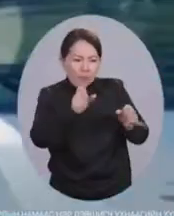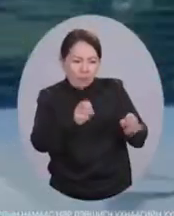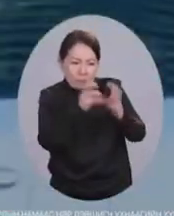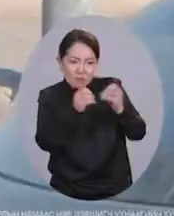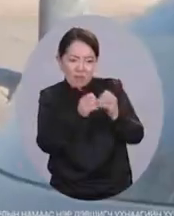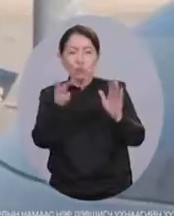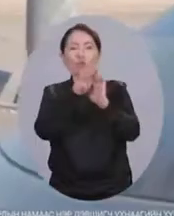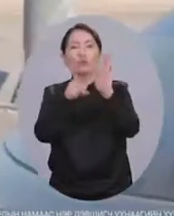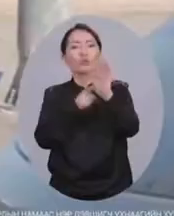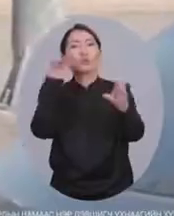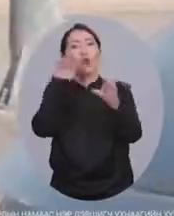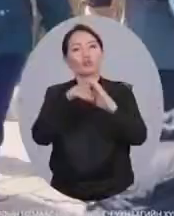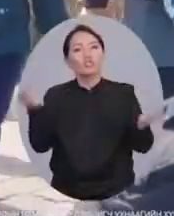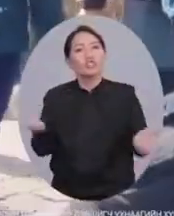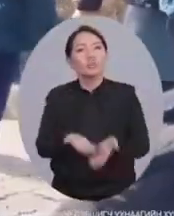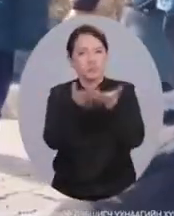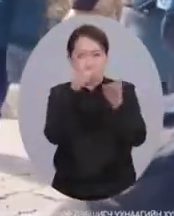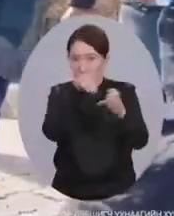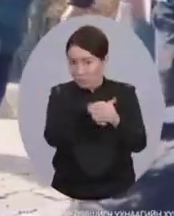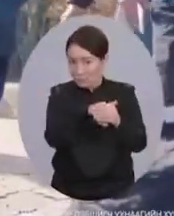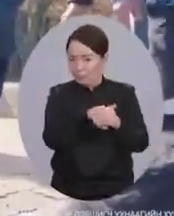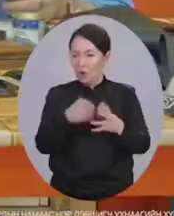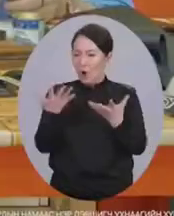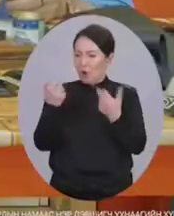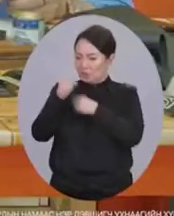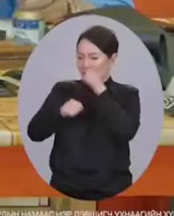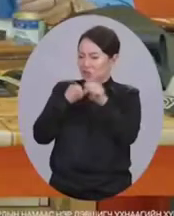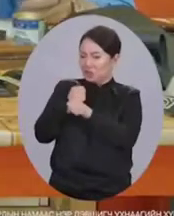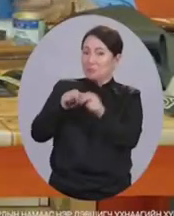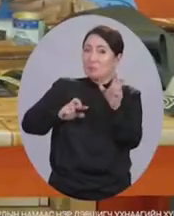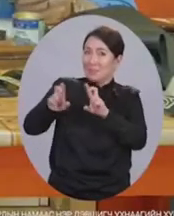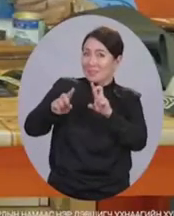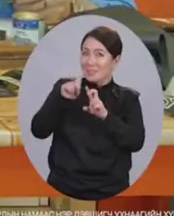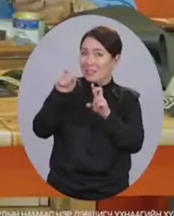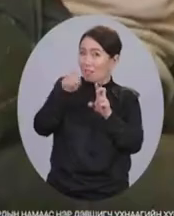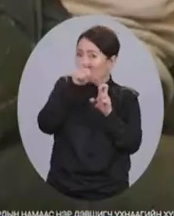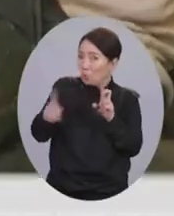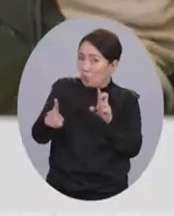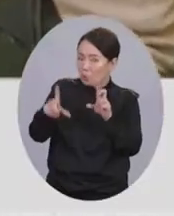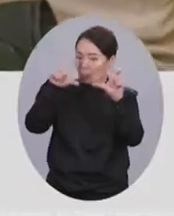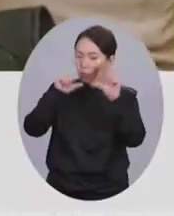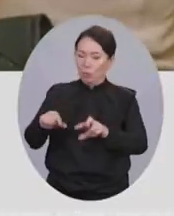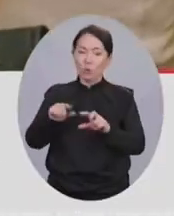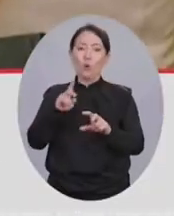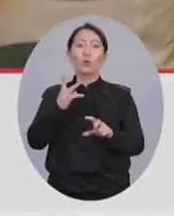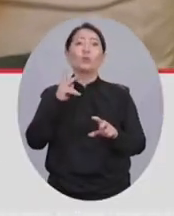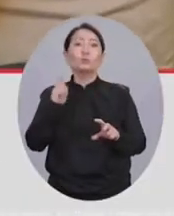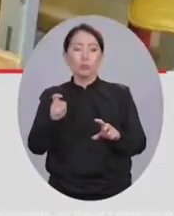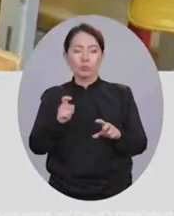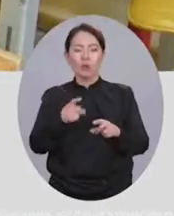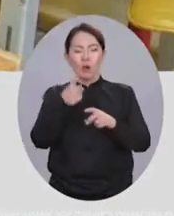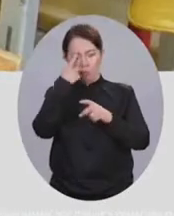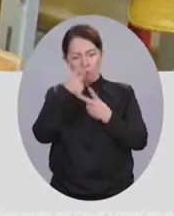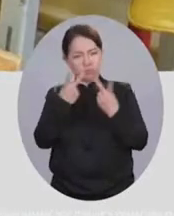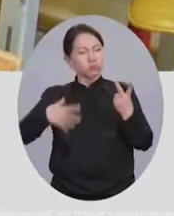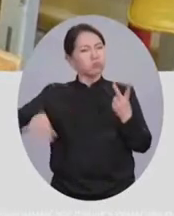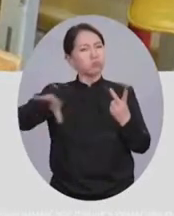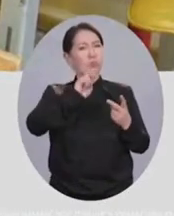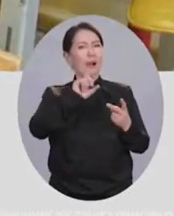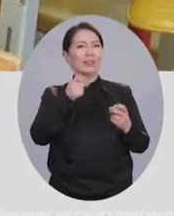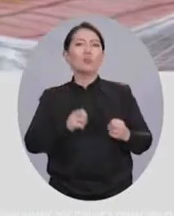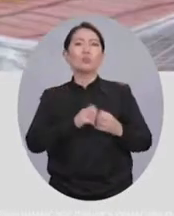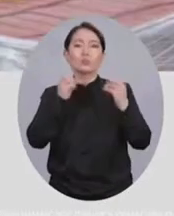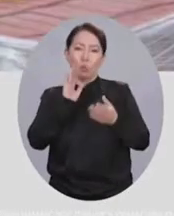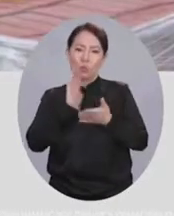мөрийн хөтөлбөртөө тусгсан байна. Олон жил яригдсан бизнесийн зээлийн хүү бодитор болгосон хөрөлсөх цаашид үндэсний баялаг бүтээгчдээс